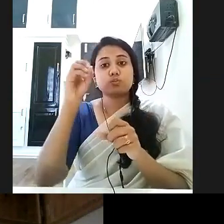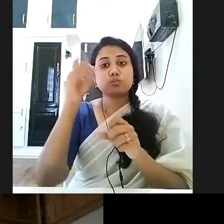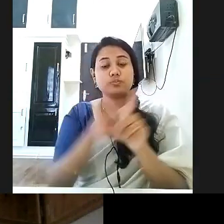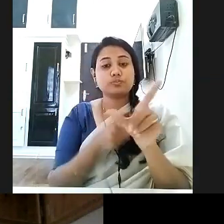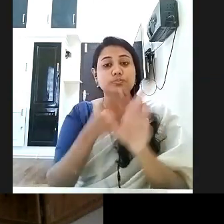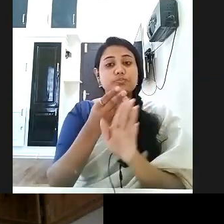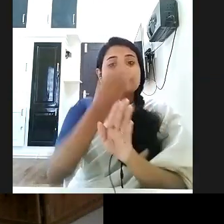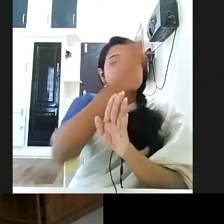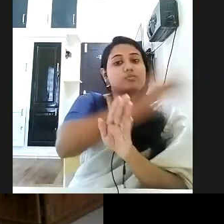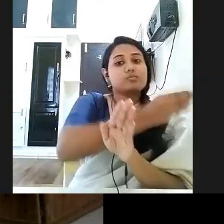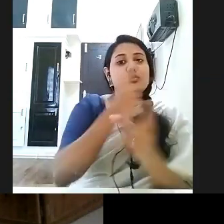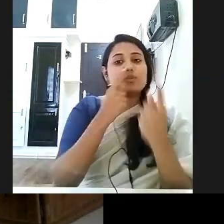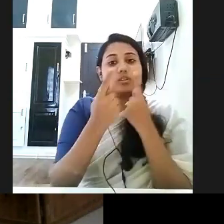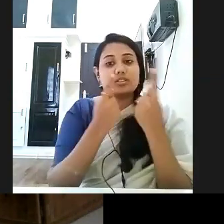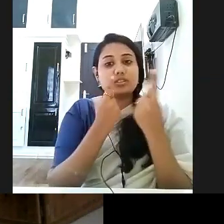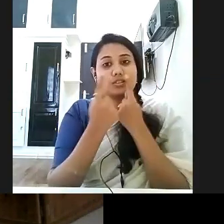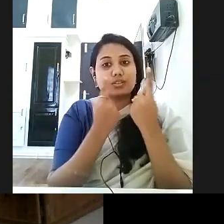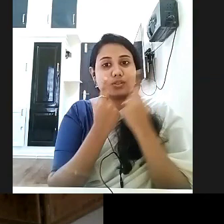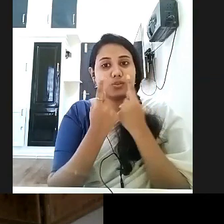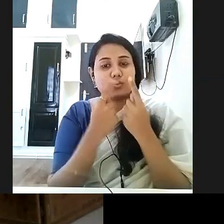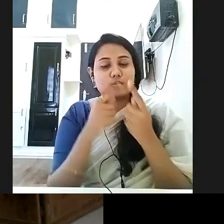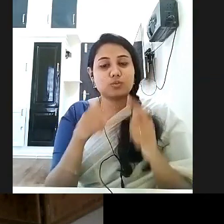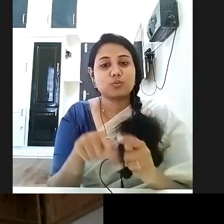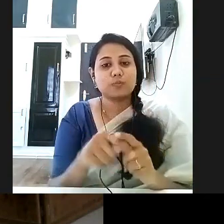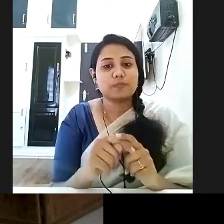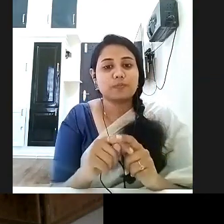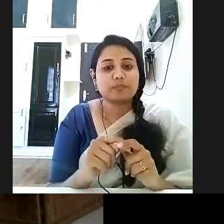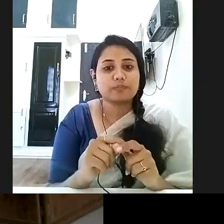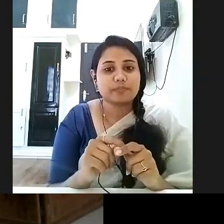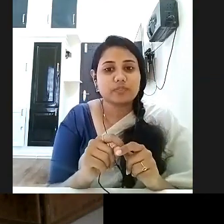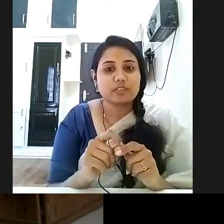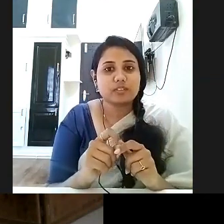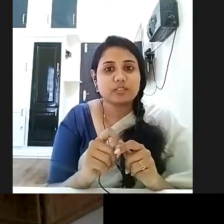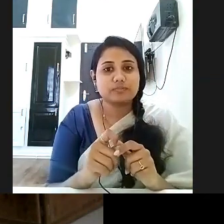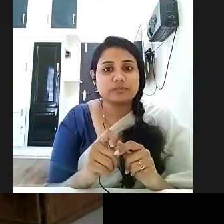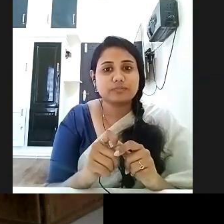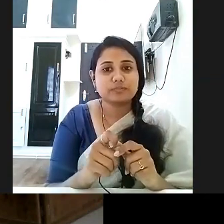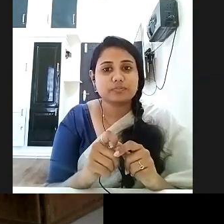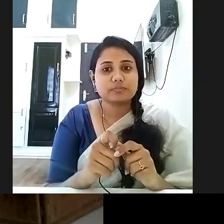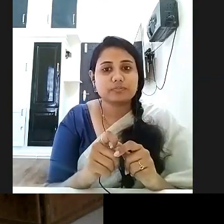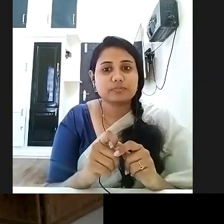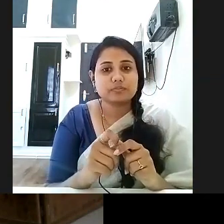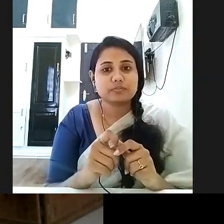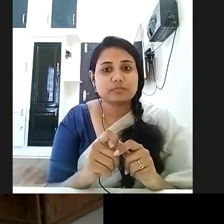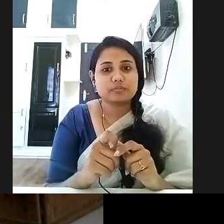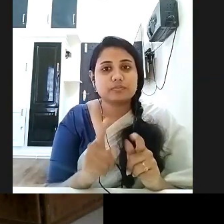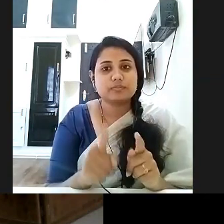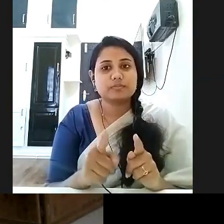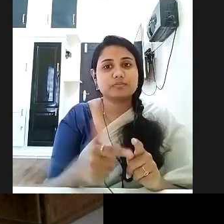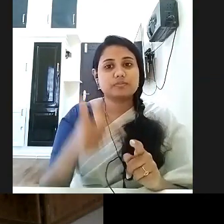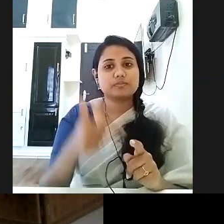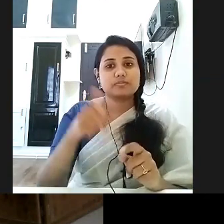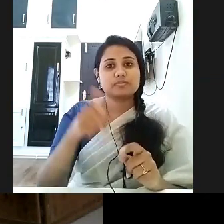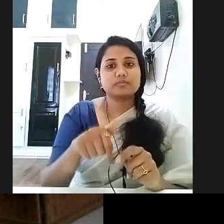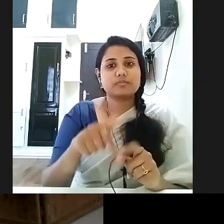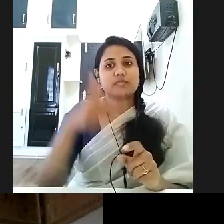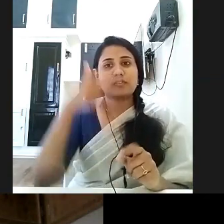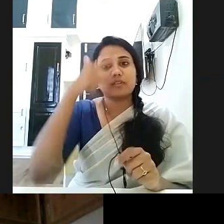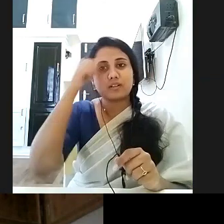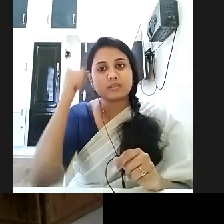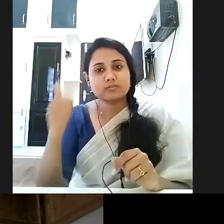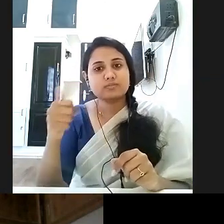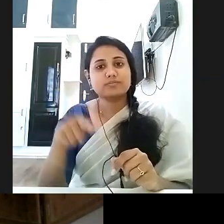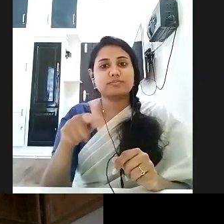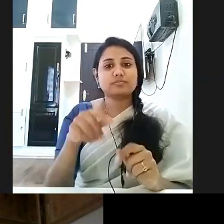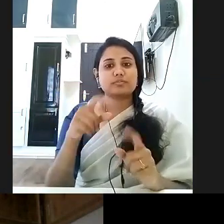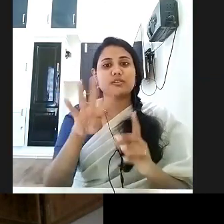നോക്കിയിട്ട്. മാഡം അഹമ്മദ് കുട്ടിക്ക് ഞാൻ പറയാമല്ലോ, നമ്മൾ ഇതിലെ ലക്കിയസ്റ്റ് ആയിട്ടുള്ള ആളുകളാണെന്ന് കൺസിഡർ ചെയ്യുകയാണ്. ഇപ്പൊ ഞാൻ